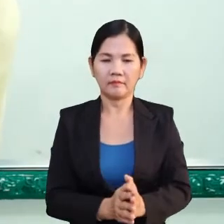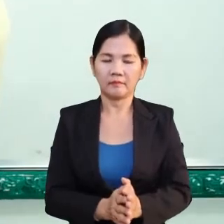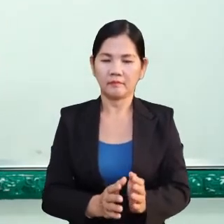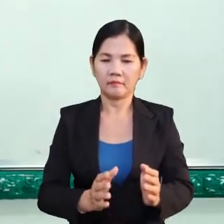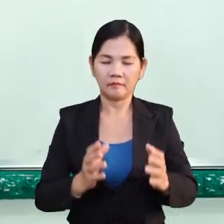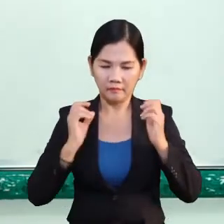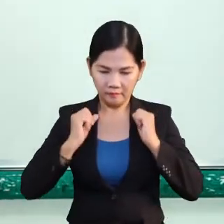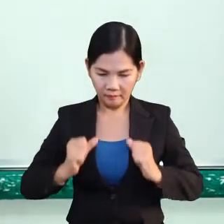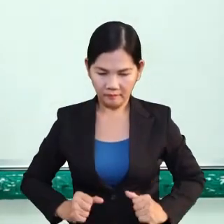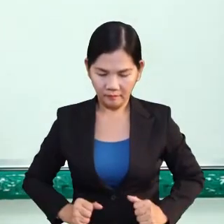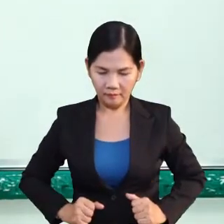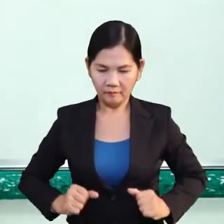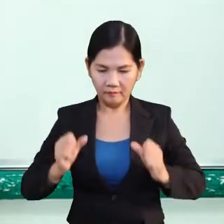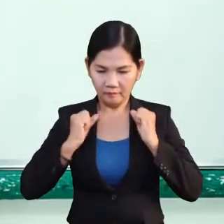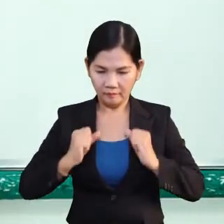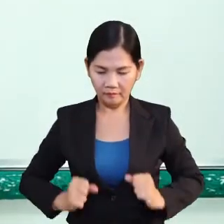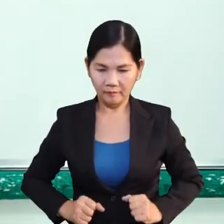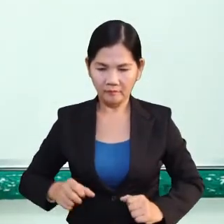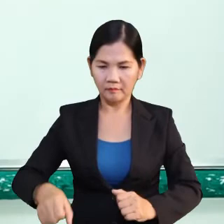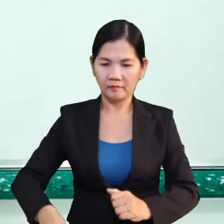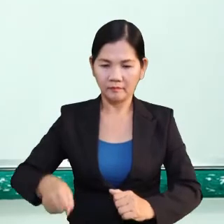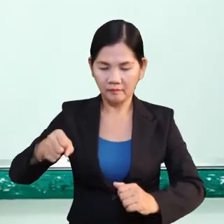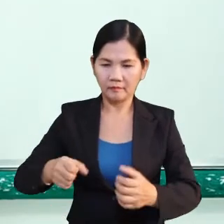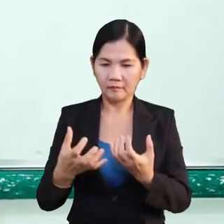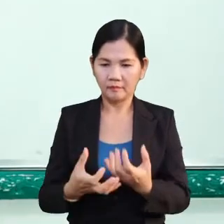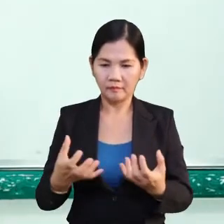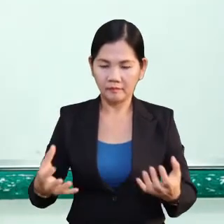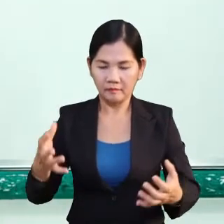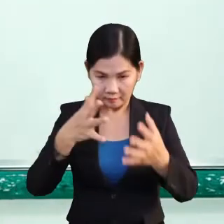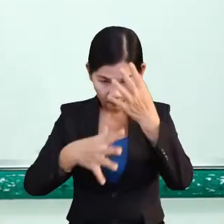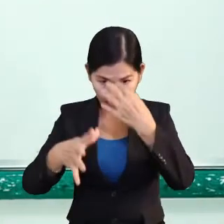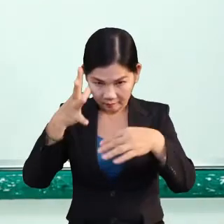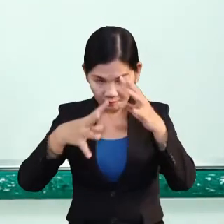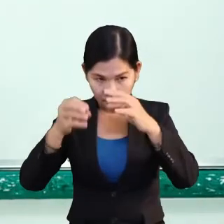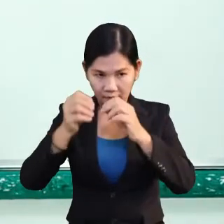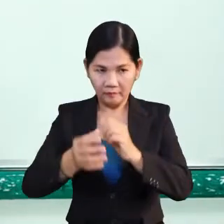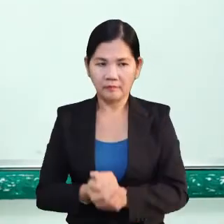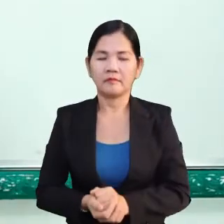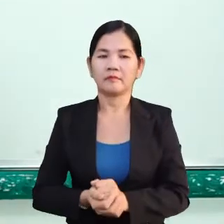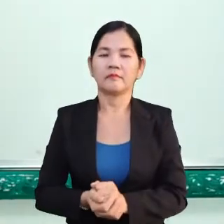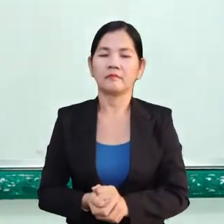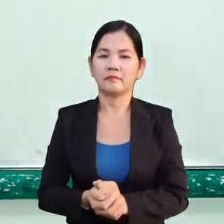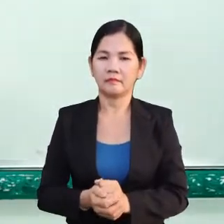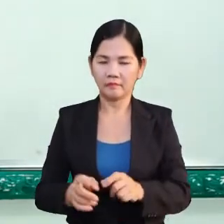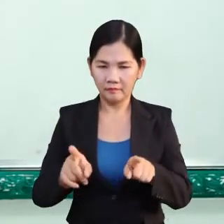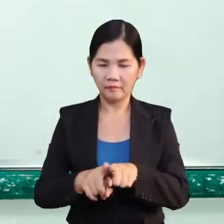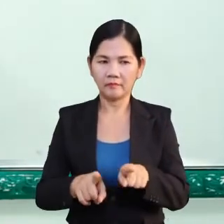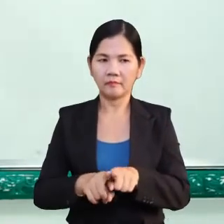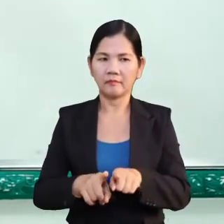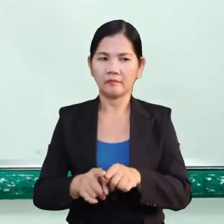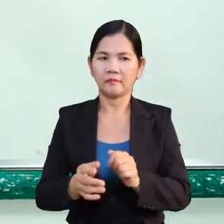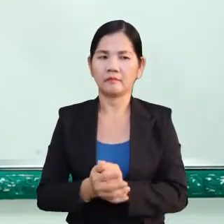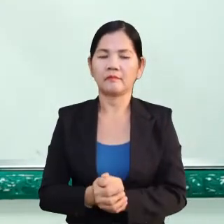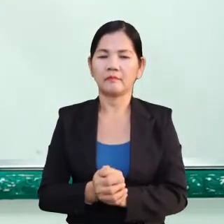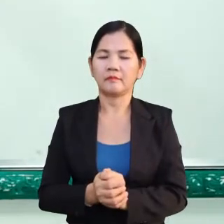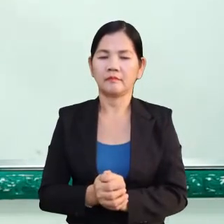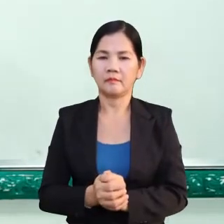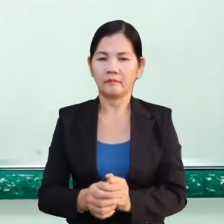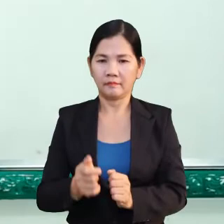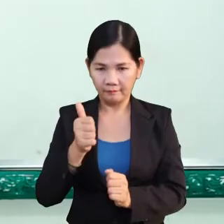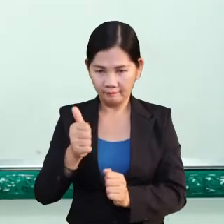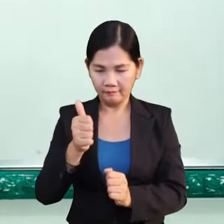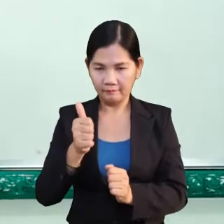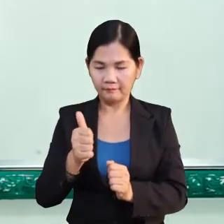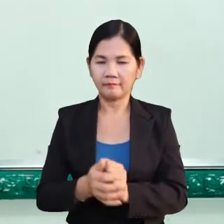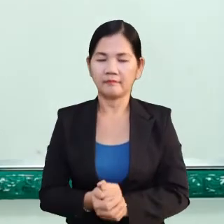អញ្ចឹងយើងនឹងរៀបចំសម្ភារៈសិក្សាដូចគ្នាកូនអាចទទួលយកបានទេចាបានអញ្ចឹងត្រូវគ្នាចា